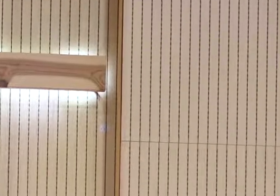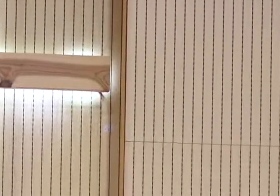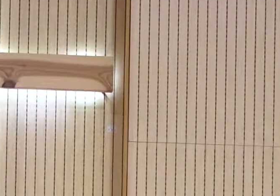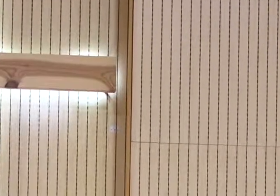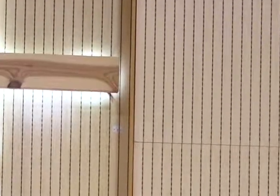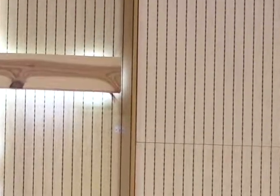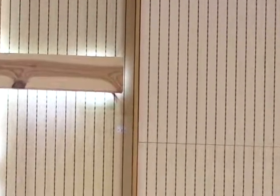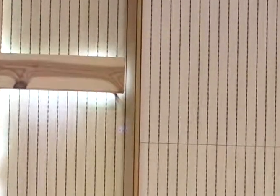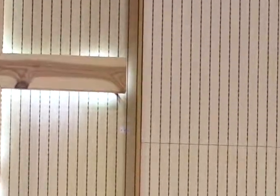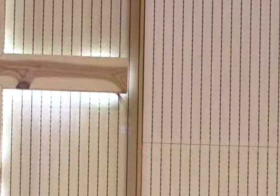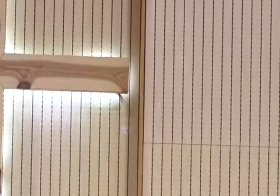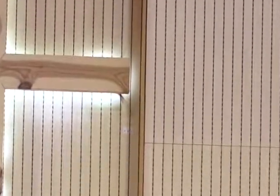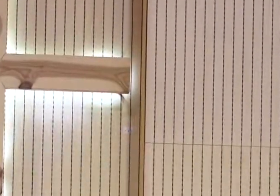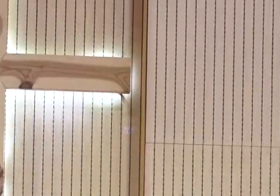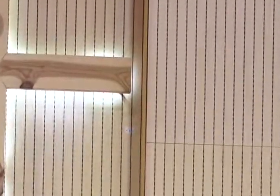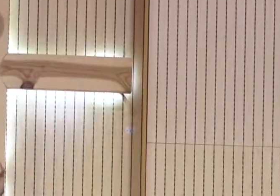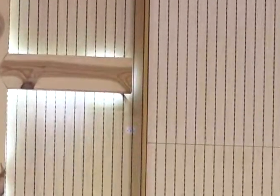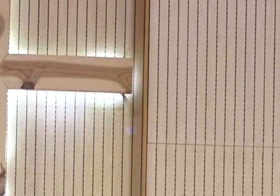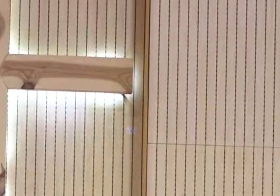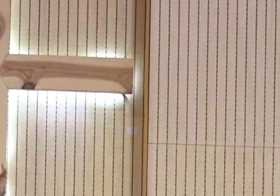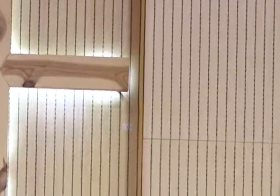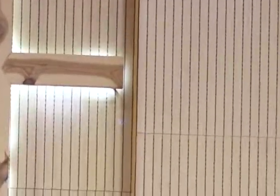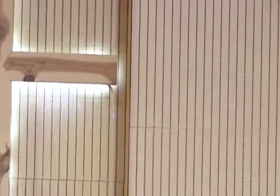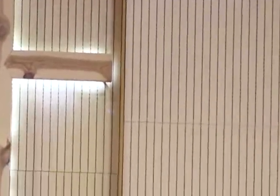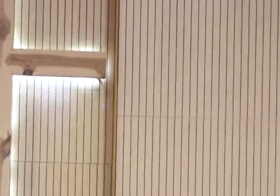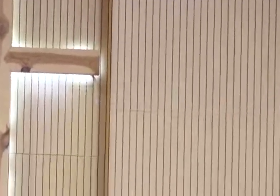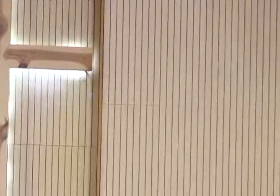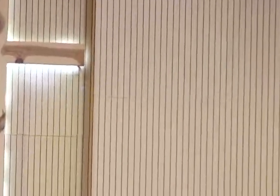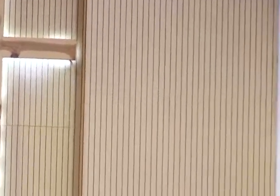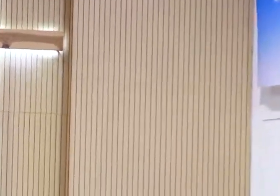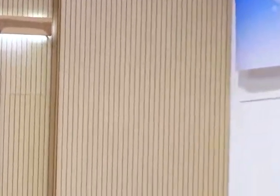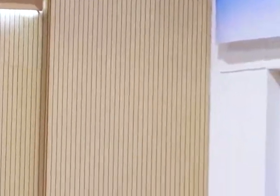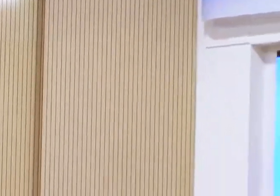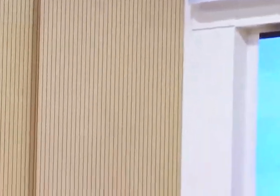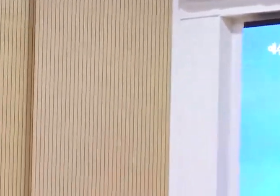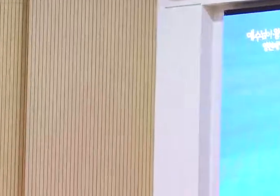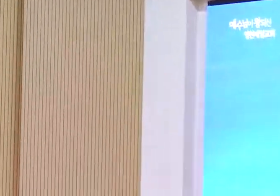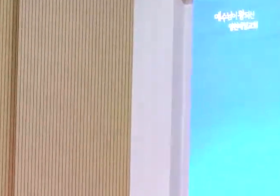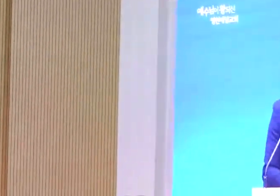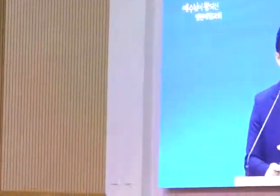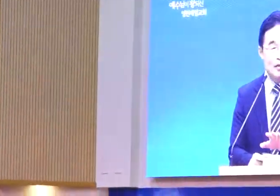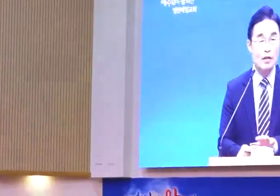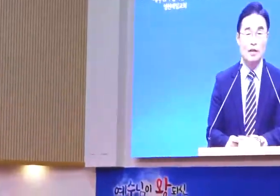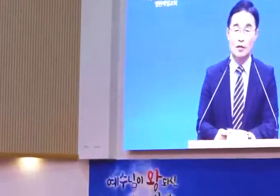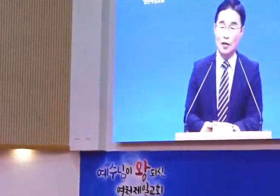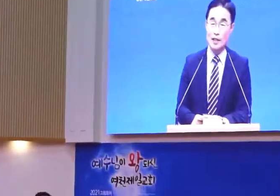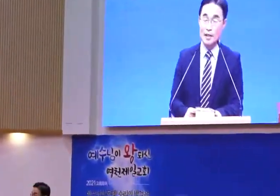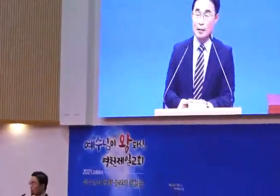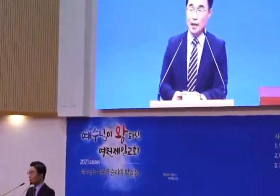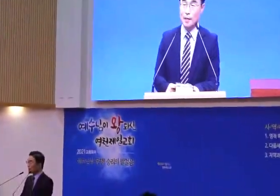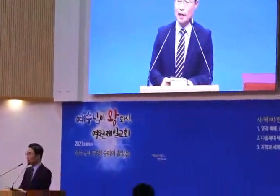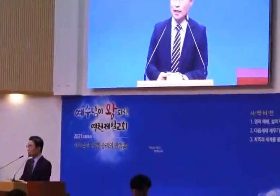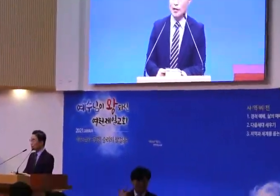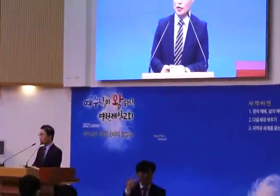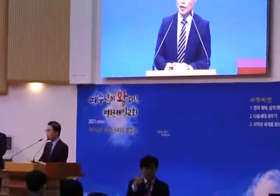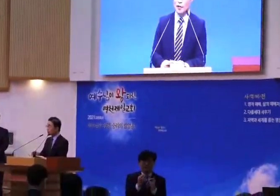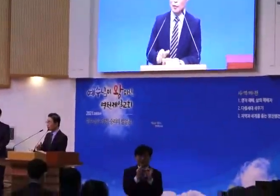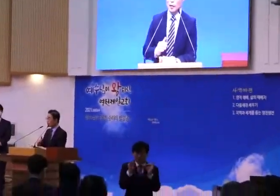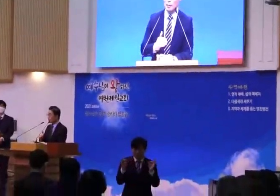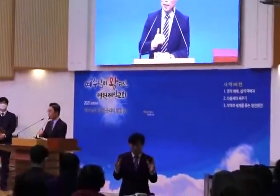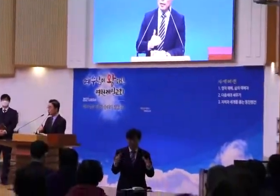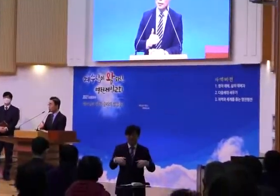함께 계시는 주님을 붙들고 단순한 그 믿음으로 인생의 길을 또 한 주간의 삶을 걸어가시기를 바랍니다.